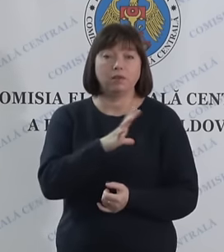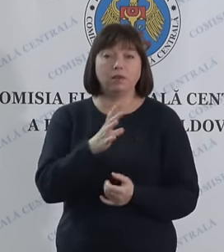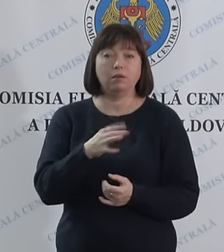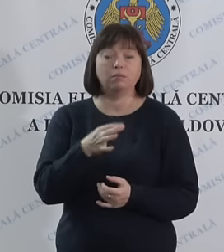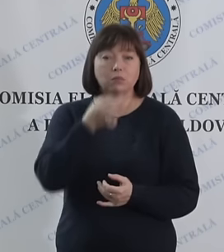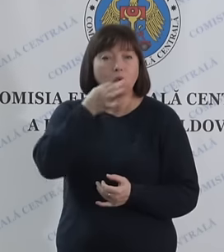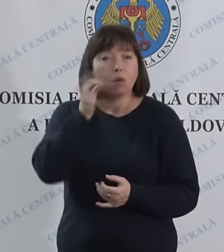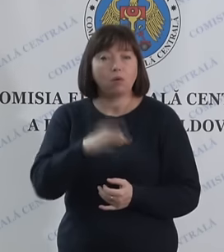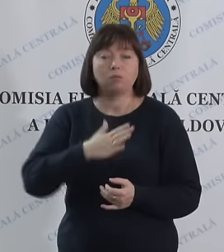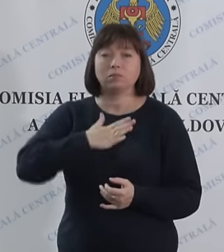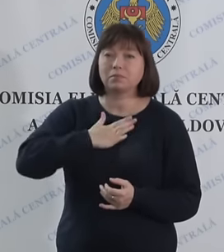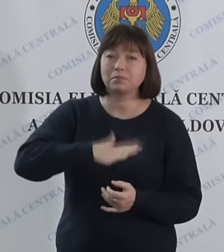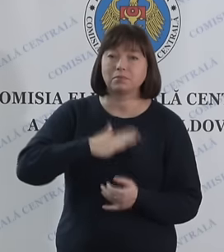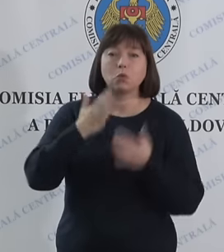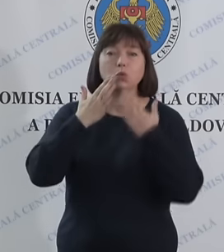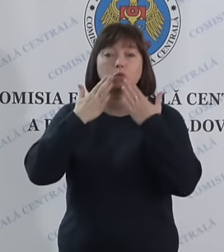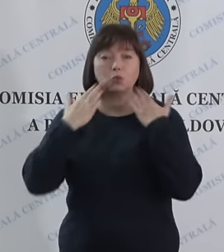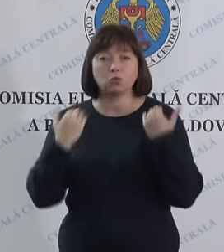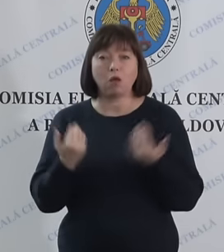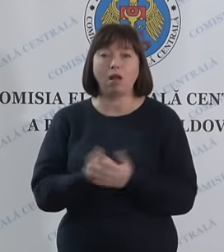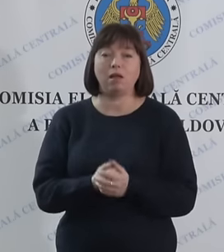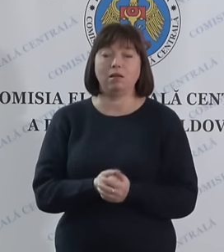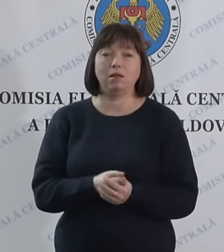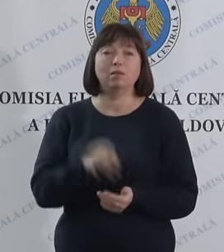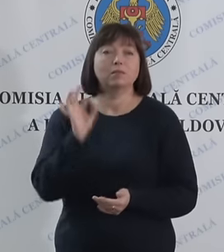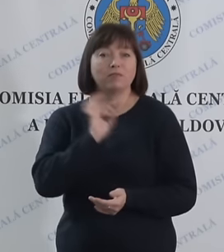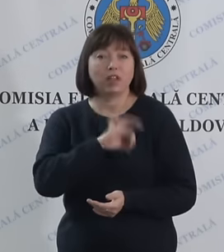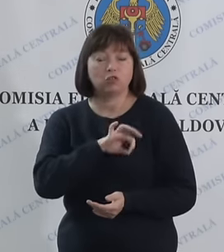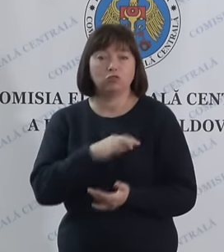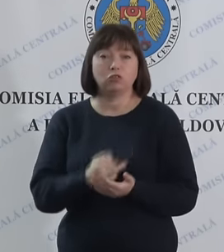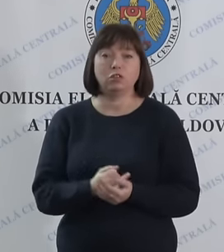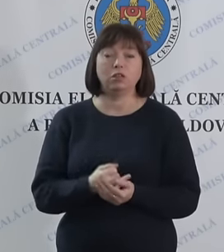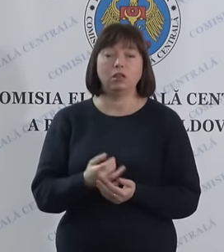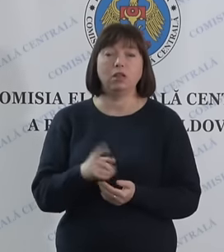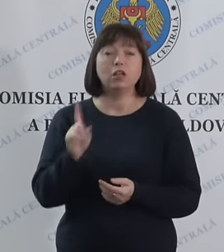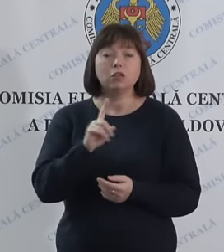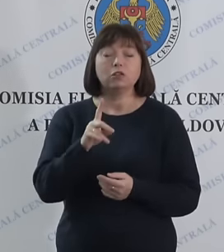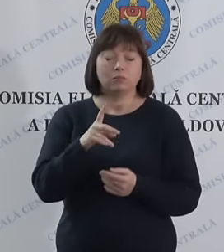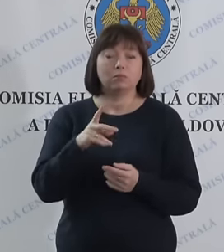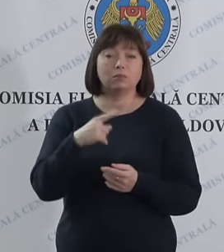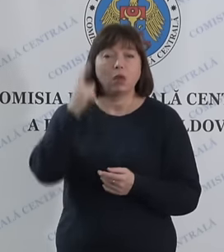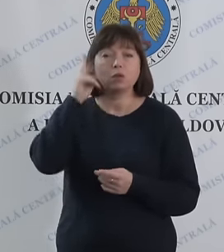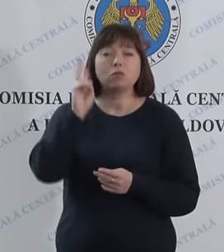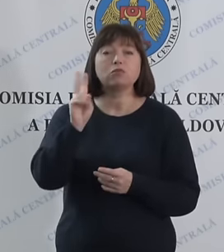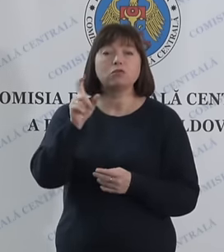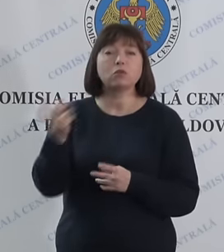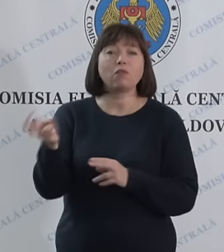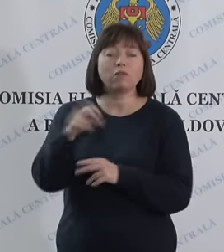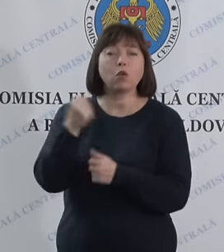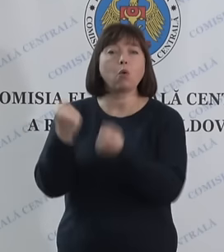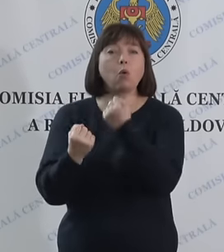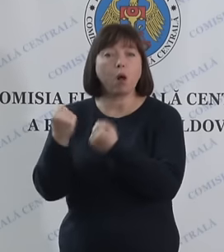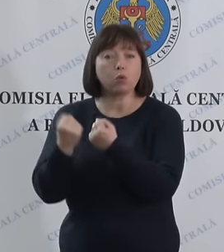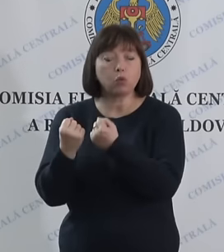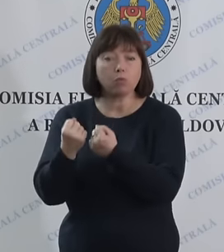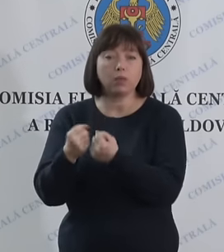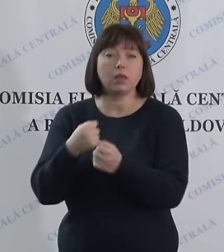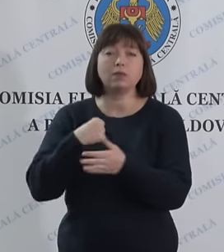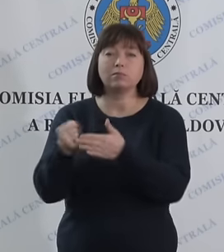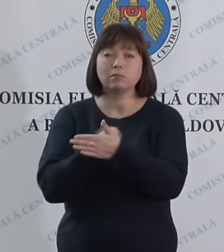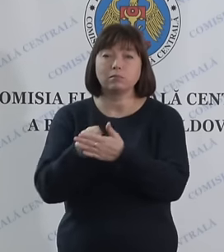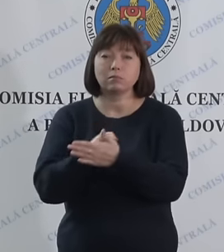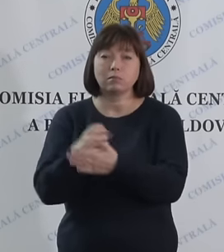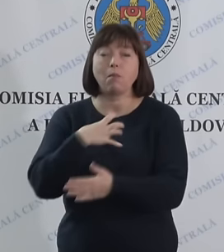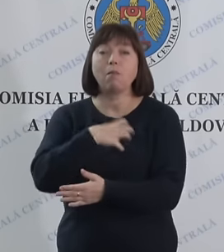experiență plăcută, ușoară, facilă. Ne-am gândit inclusiv la cei care vor veni cu automobile, la diversul nostru